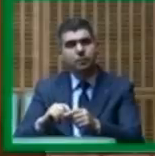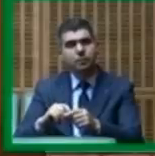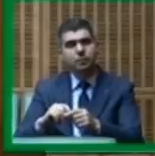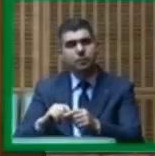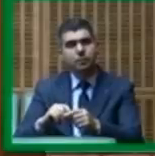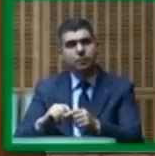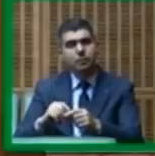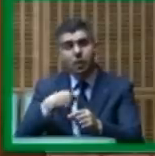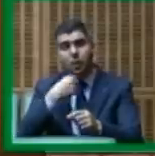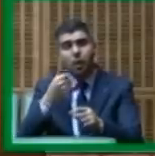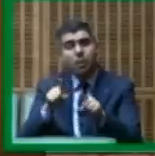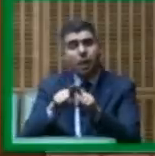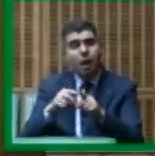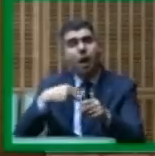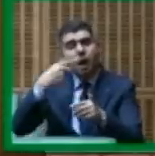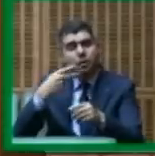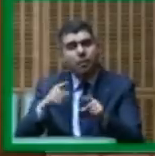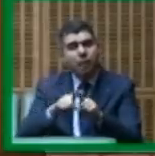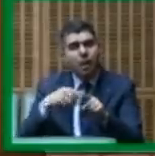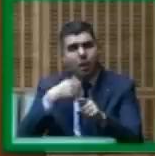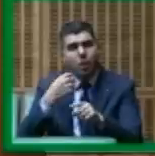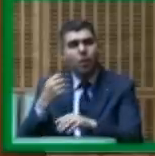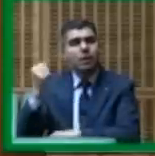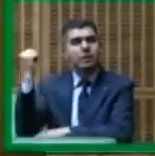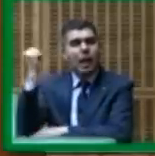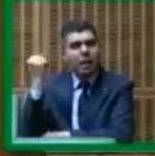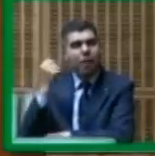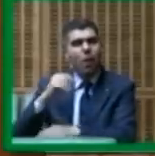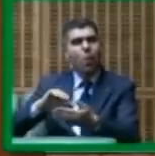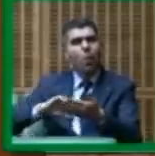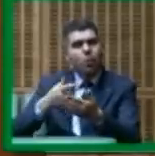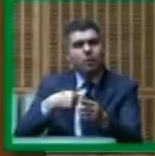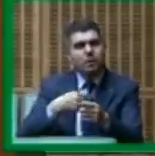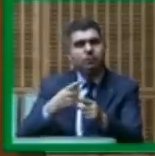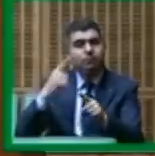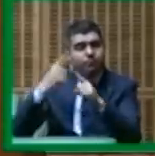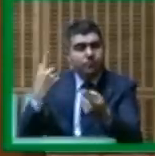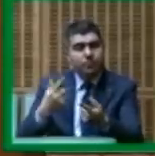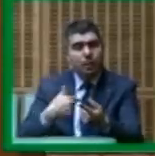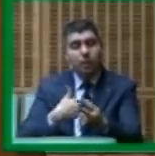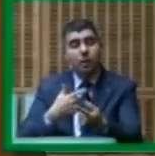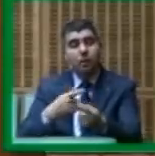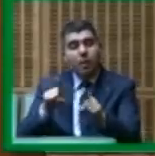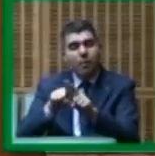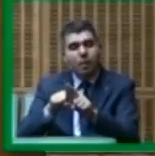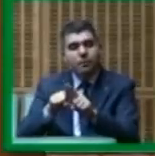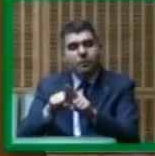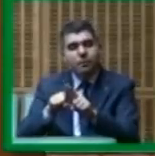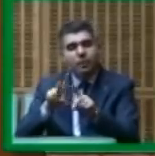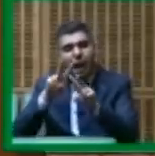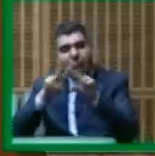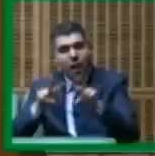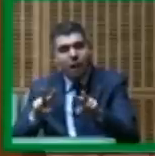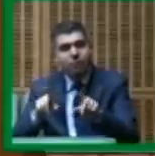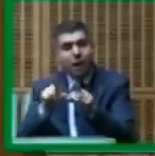حنا باقي كنهضروا ماشي انا ماشي ضد نعمل الضريبه على الثروه ولا نعمل ولكن راه كل حاجه يعني تيخصها واحد